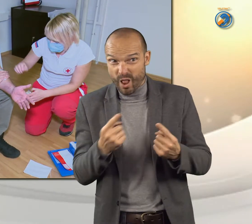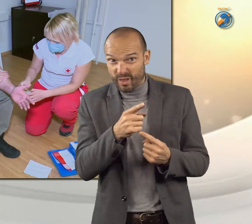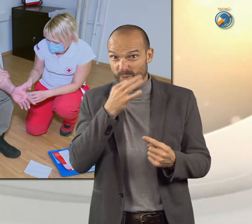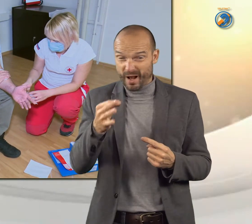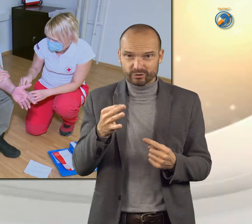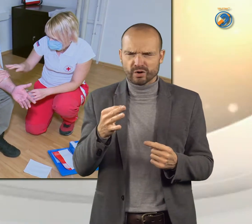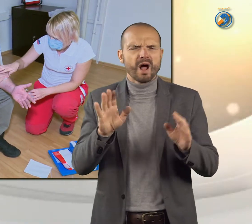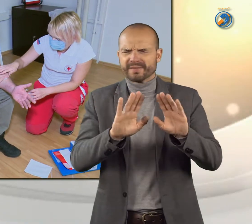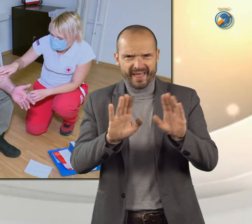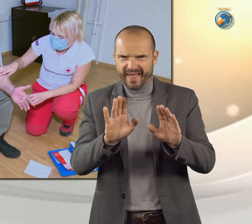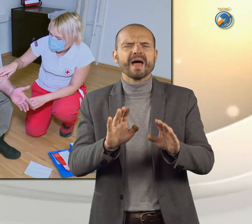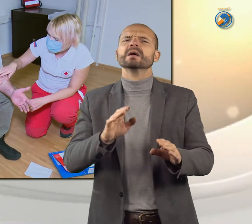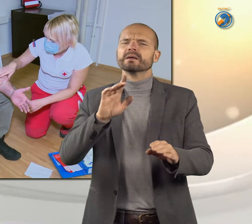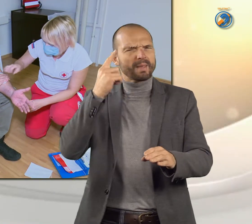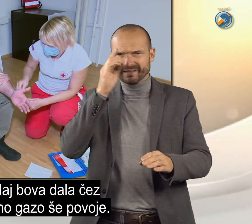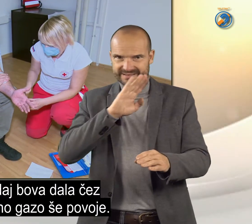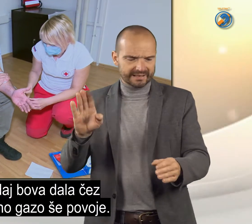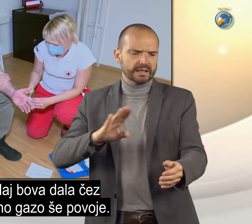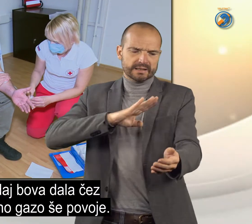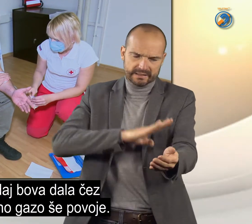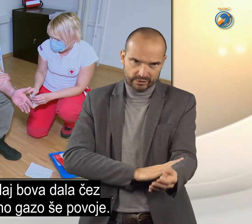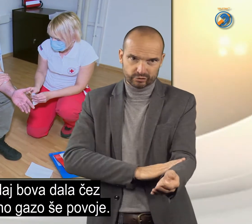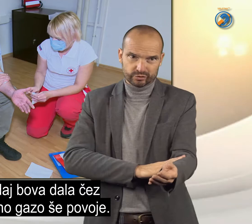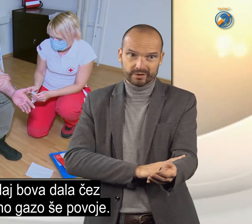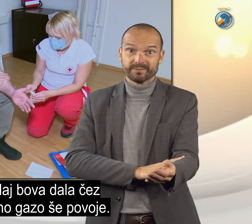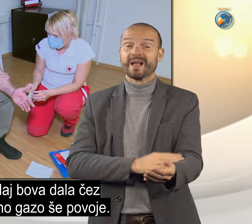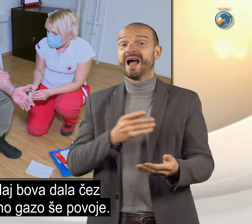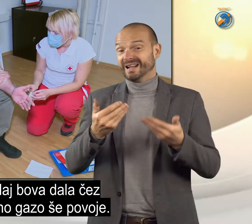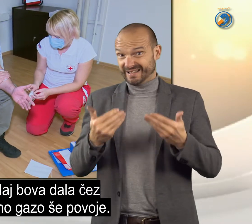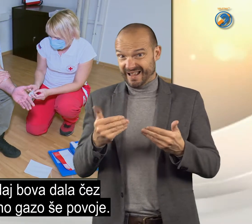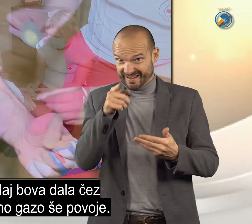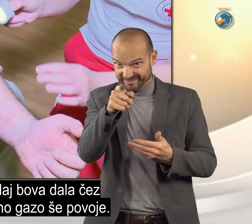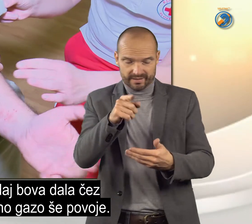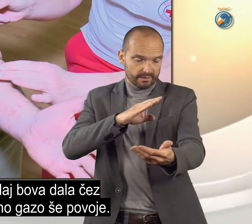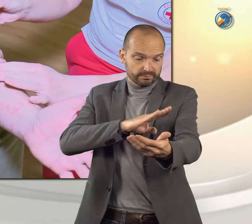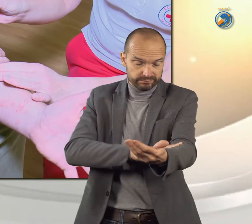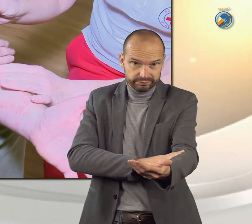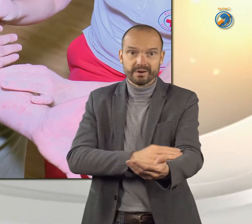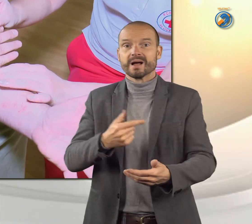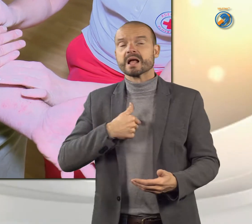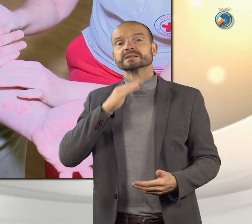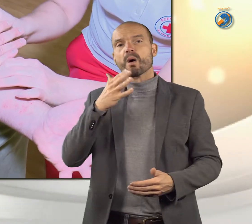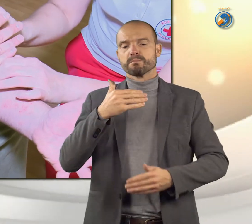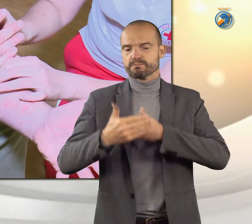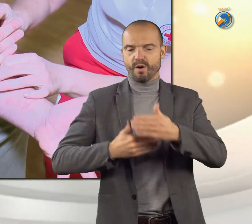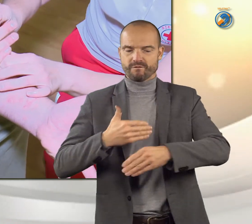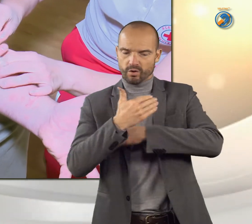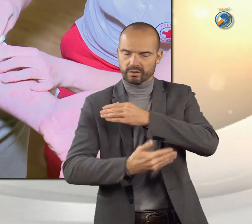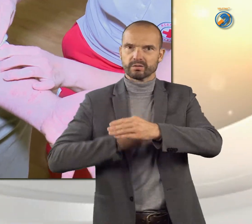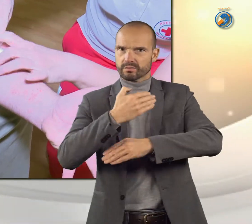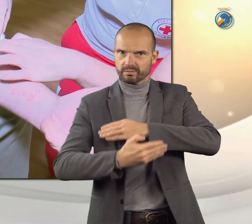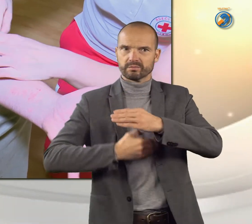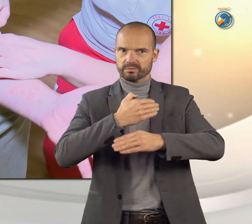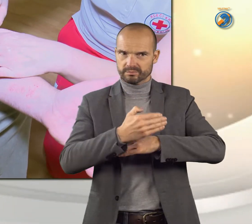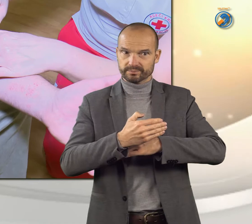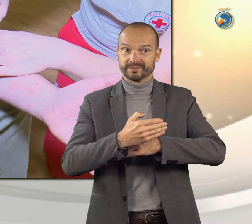ne? Ja, v redu, tiščite, ja? Se je kri ustavlja. Zdaj bomo čez dala mi dva povoj, zdaj bomo pa dala tole. Pazite, se boli.